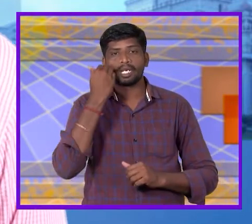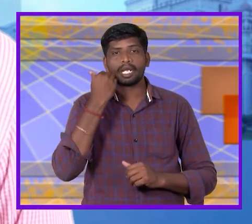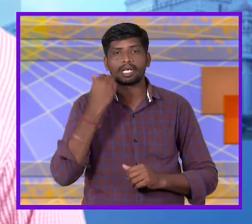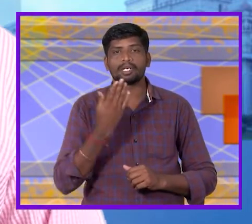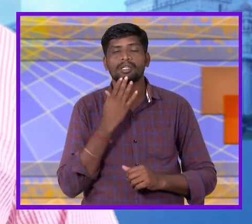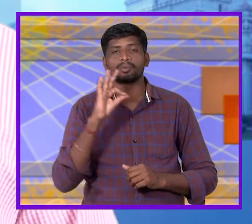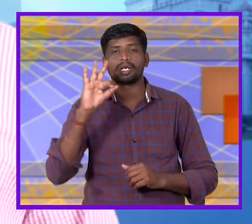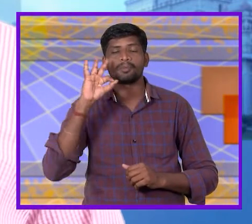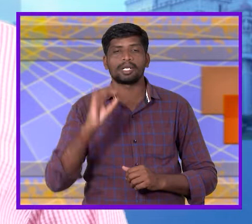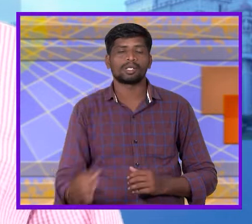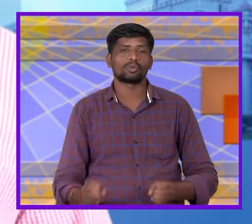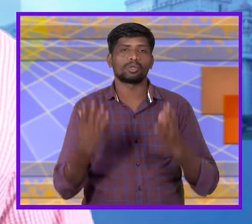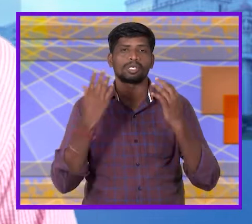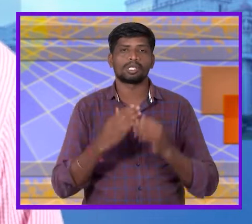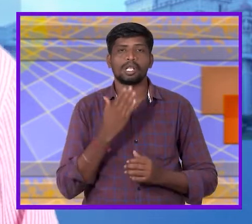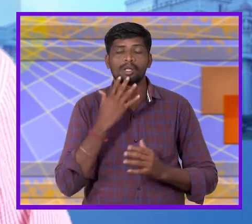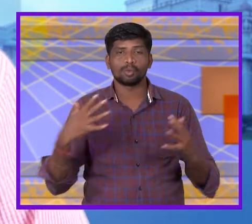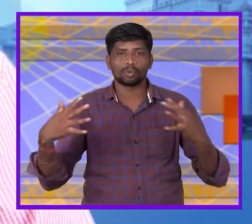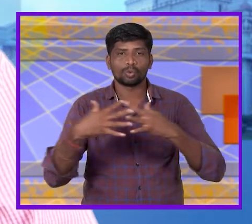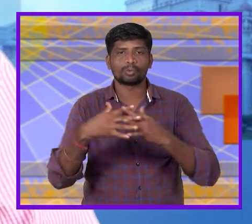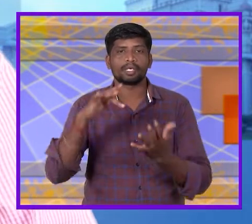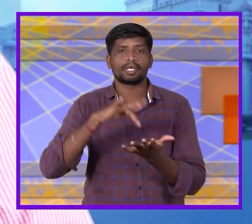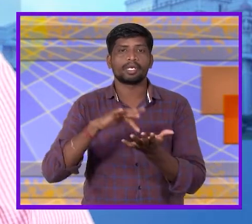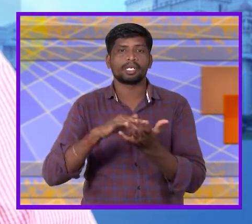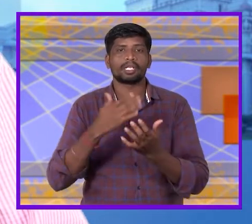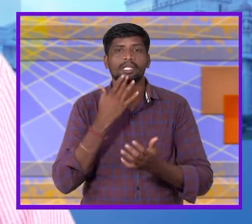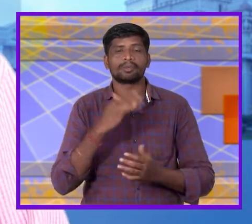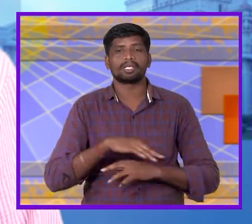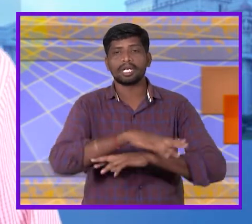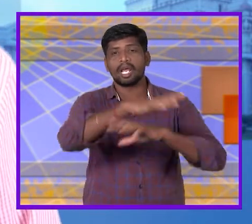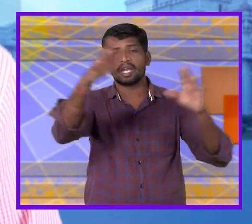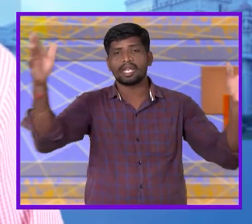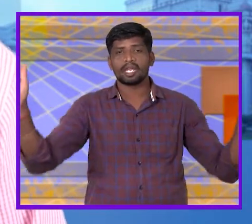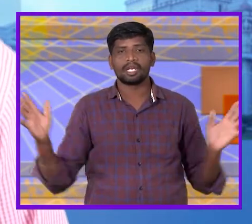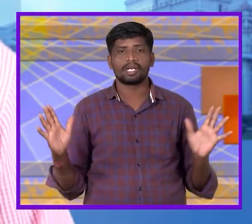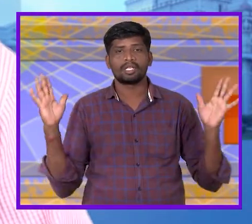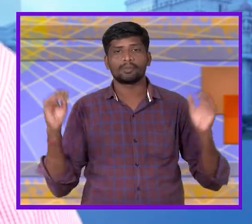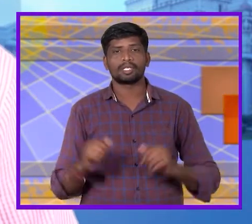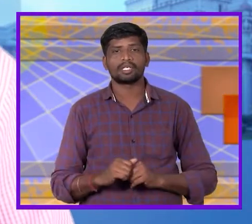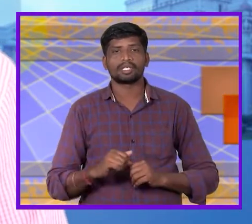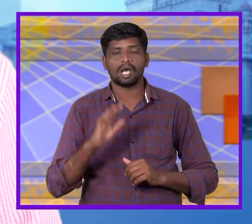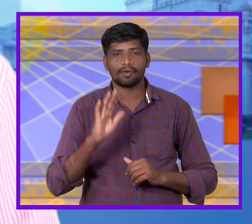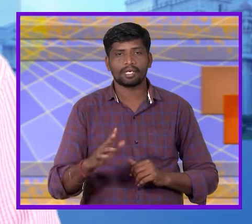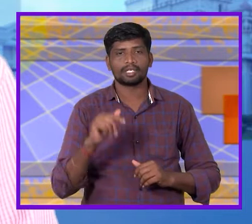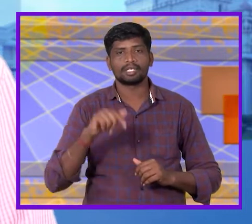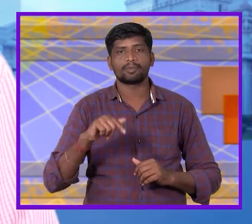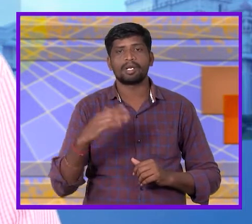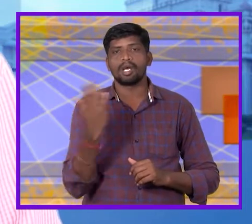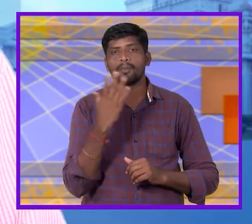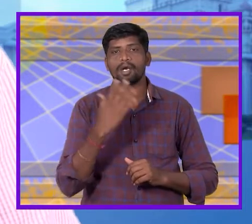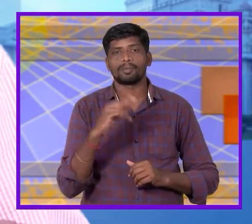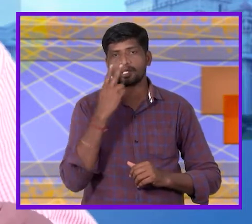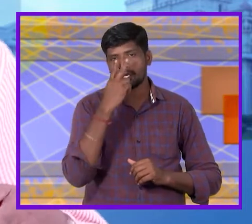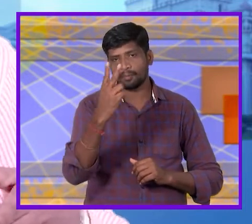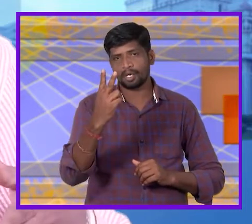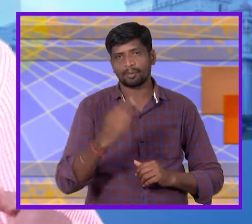மொழி. இந்த தமிழோடு தொடர்புடைய இடங்கள் நம்முடைய தமிழகத்தில் நிறைய இருக்குது. அவைகளை நம்ம இன்றைக்கி என்ன செய்ய போகிறோம்